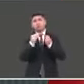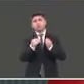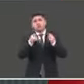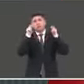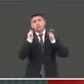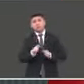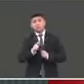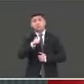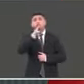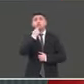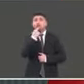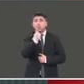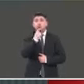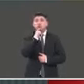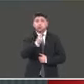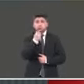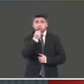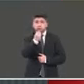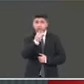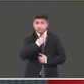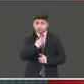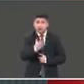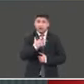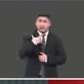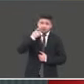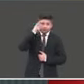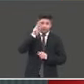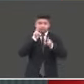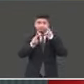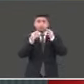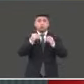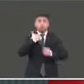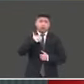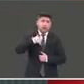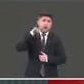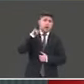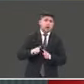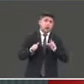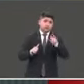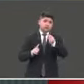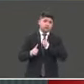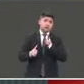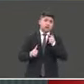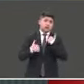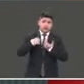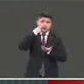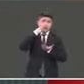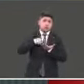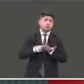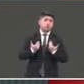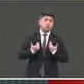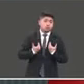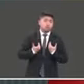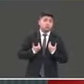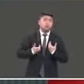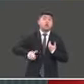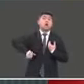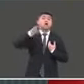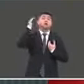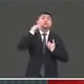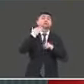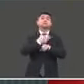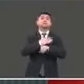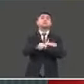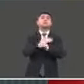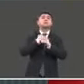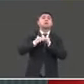sözler tutumlar beklemenin de hakkımız olduğuna inanıyoruz Aziz millet